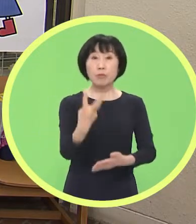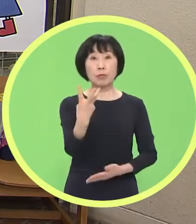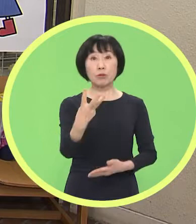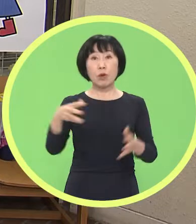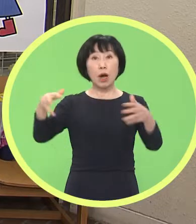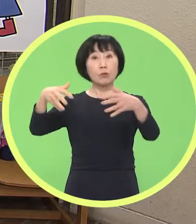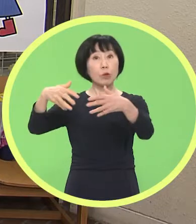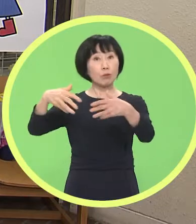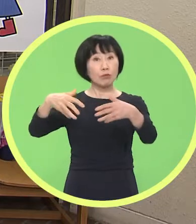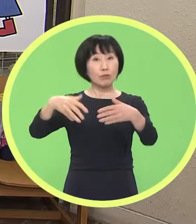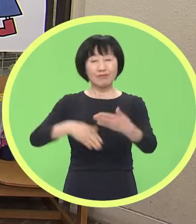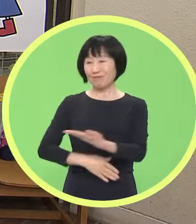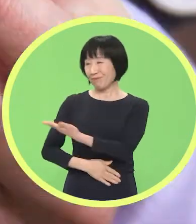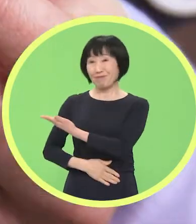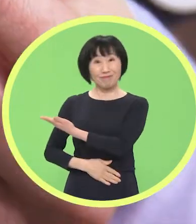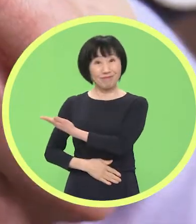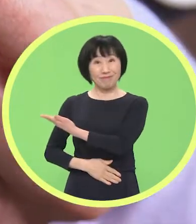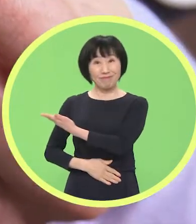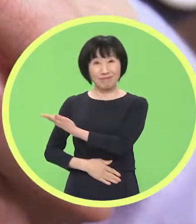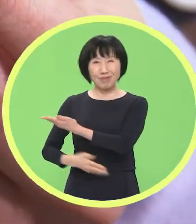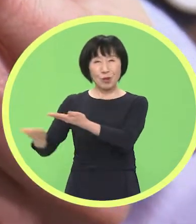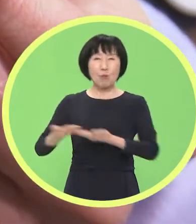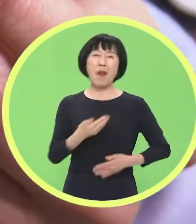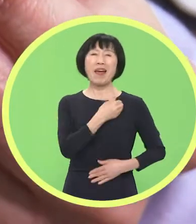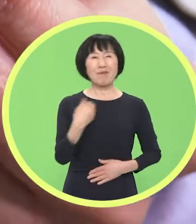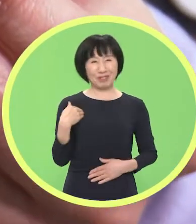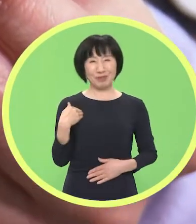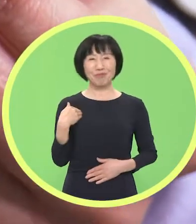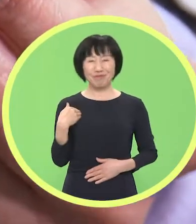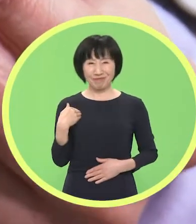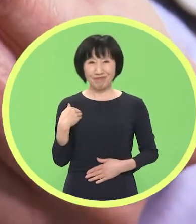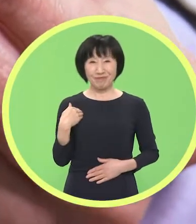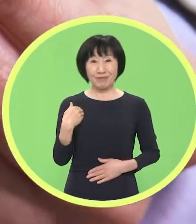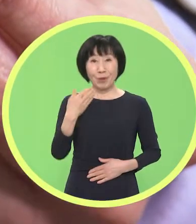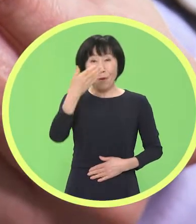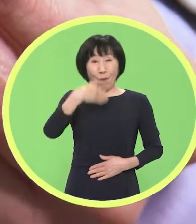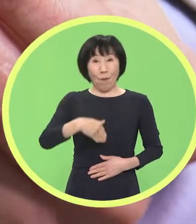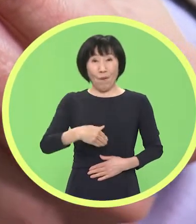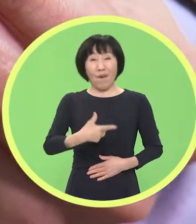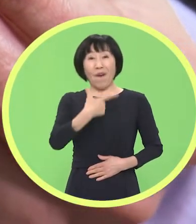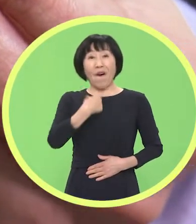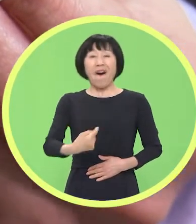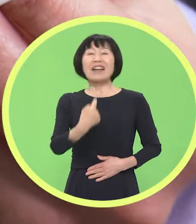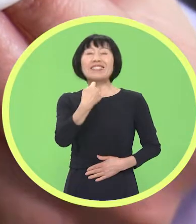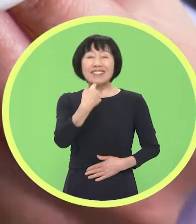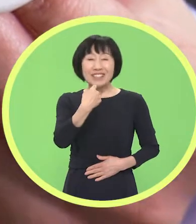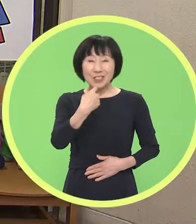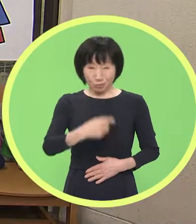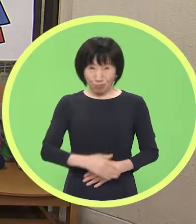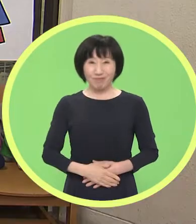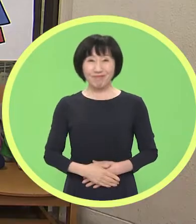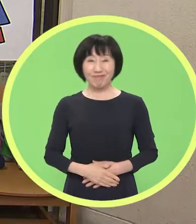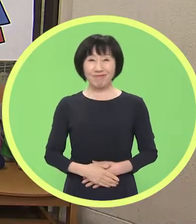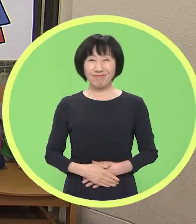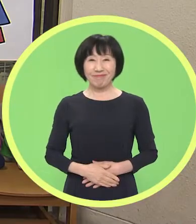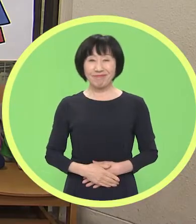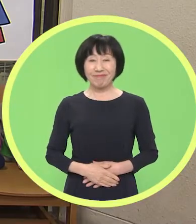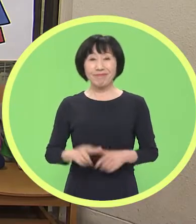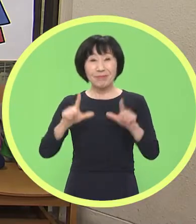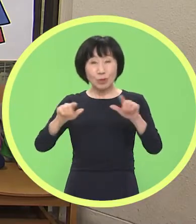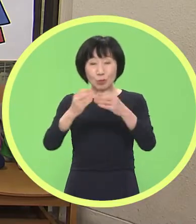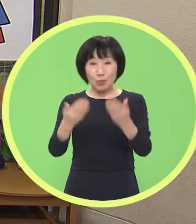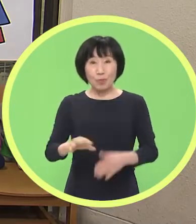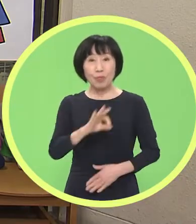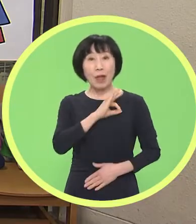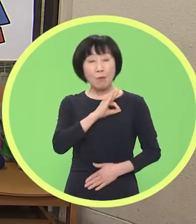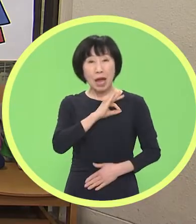3つ集めるとこのような缶バッジがもらえます。 ブックルの缶バッジが欲しい。ということで